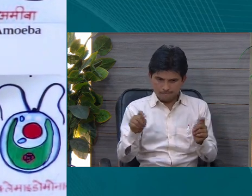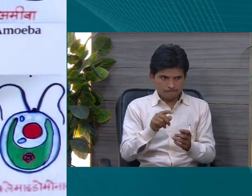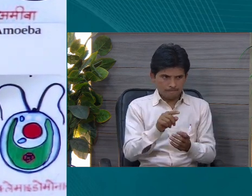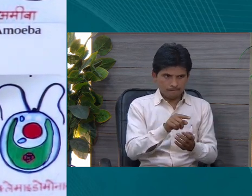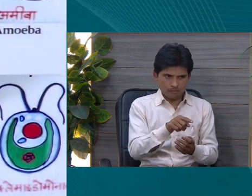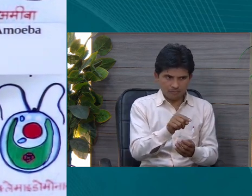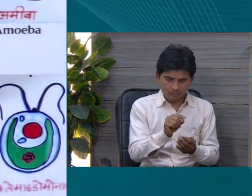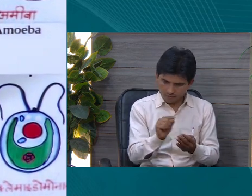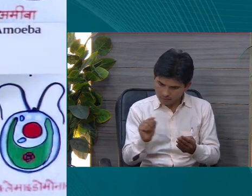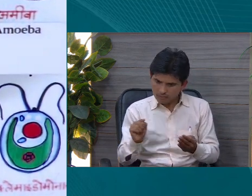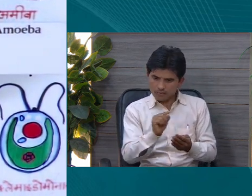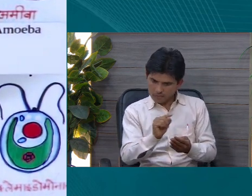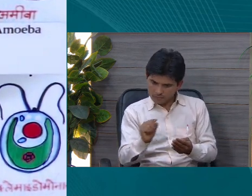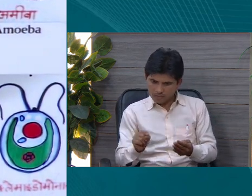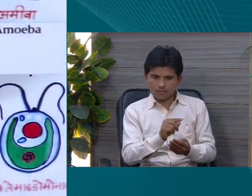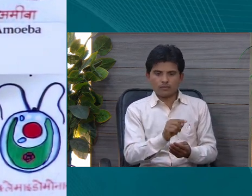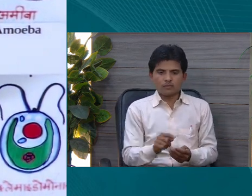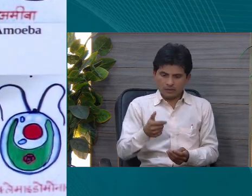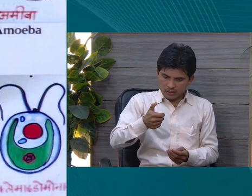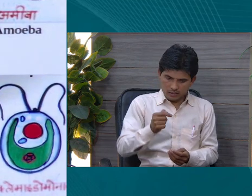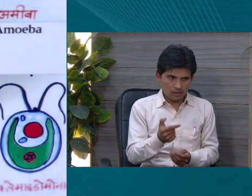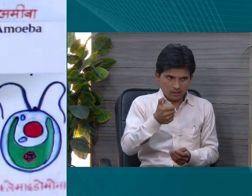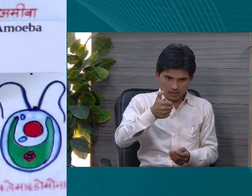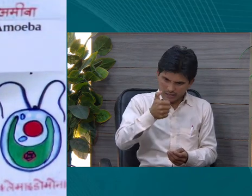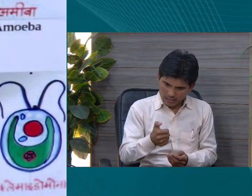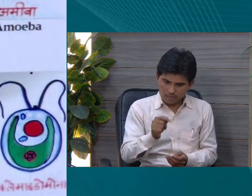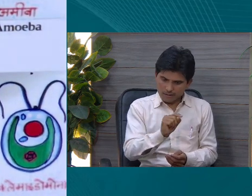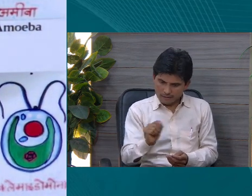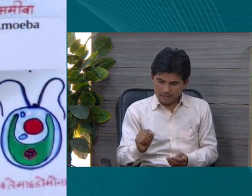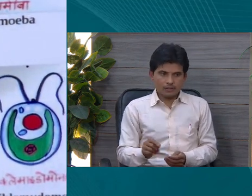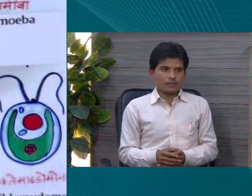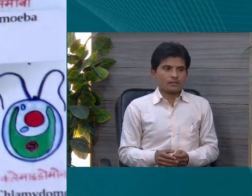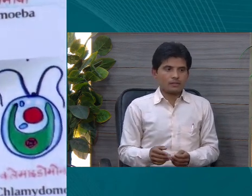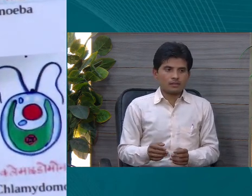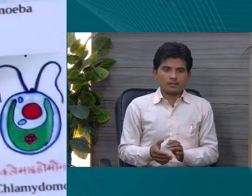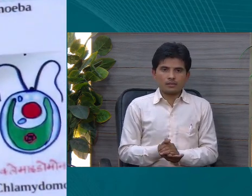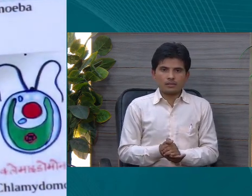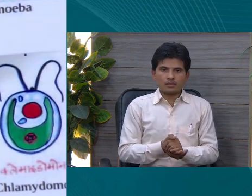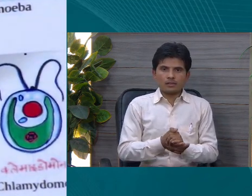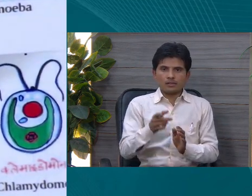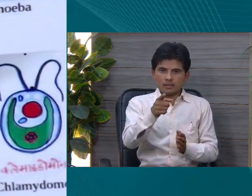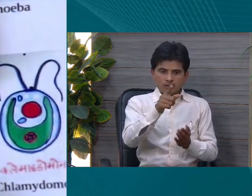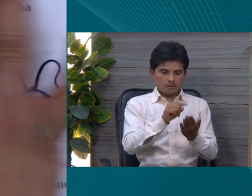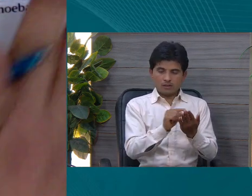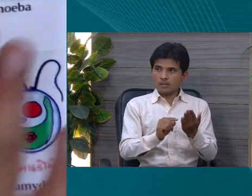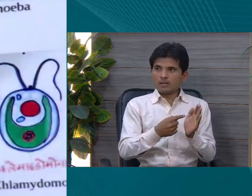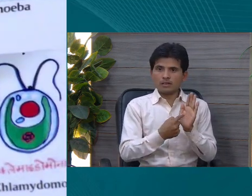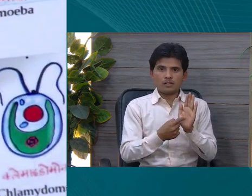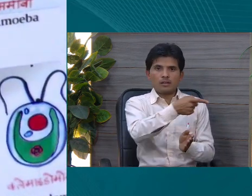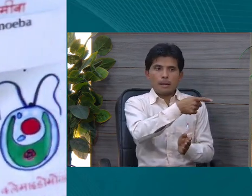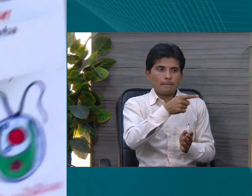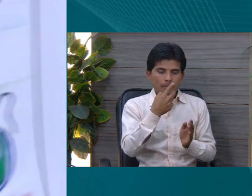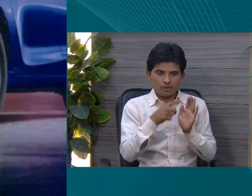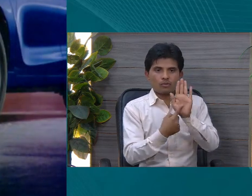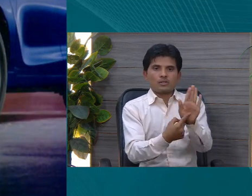उसने यह लाइन से इसको पर ड्रॉप यह थोड़ा दबा कर करेंगे तो का यह जो अ लाइंस ओं प्लेन पेपर है